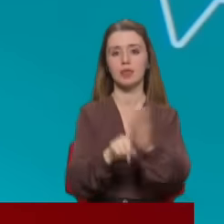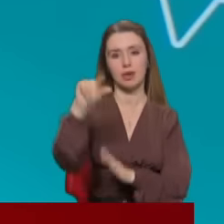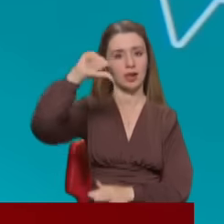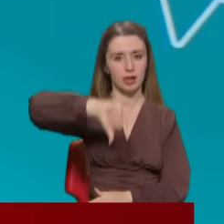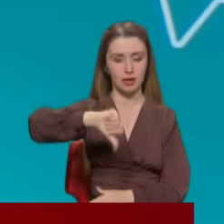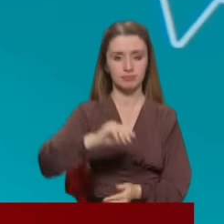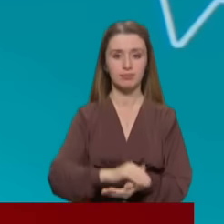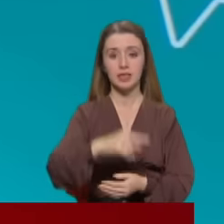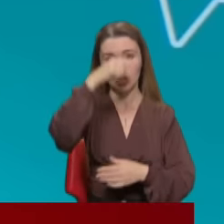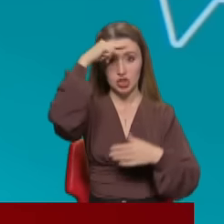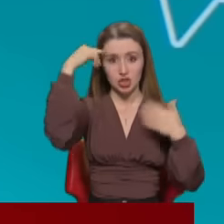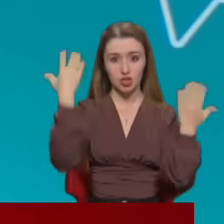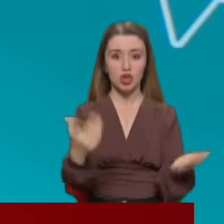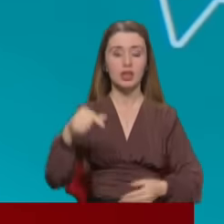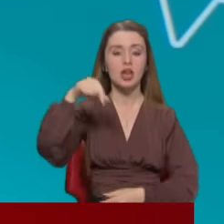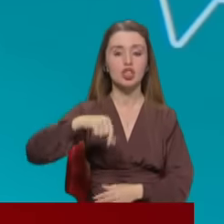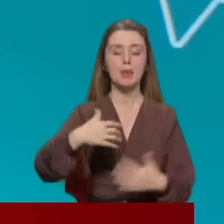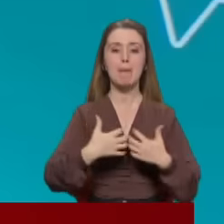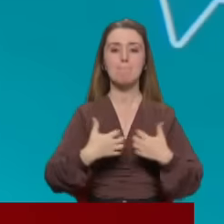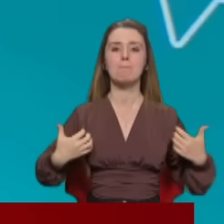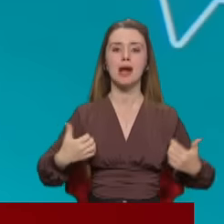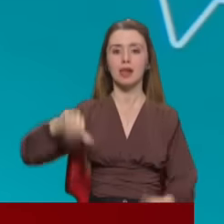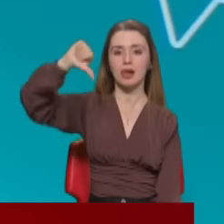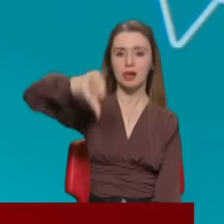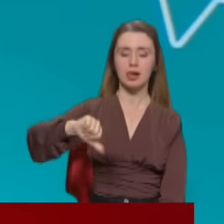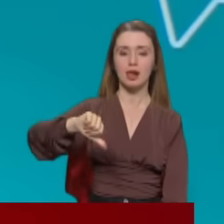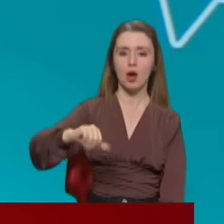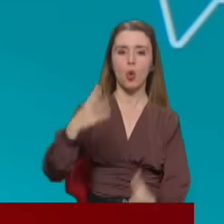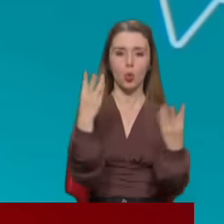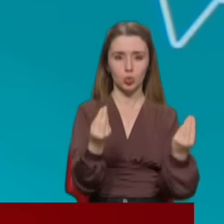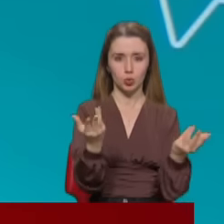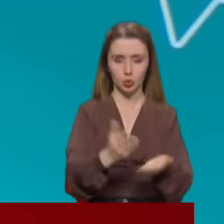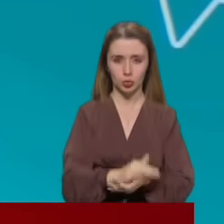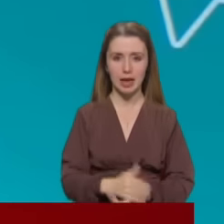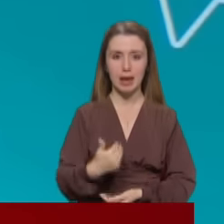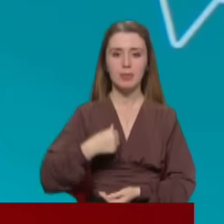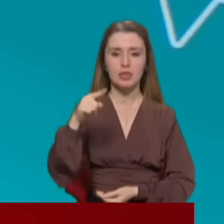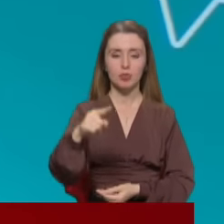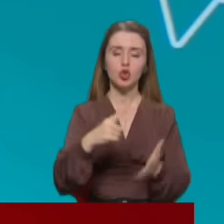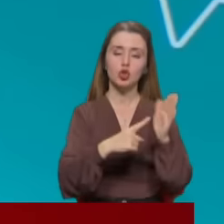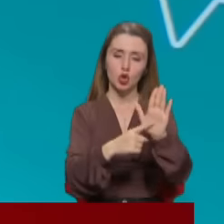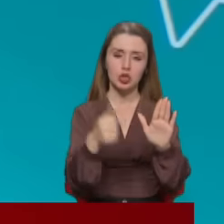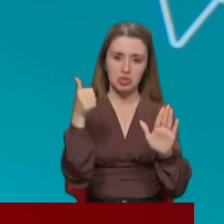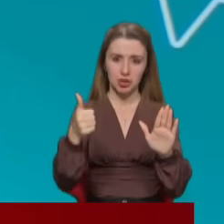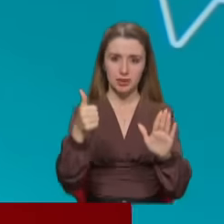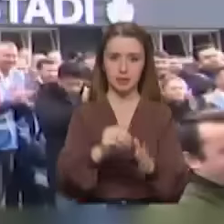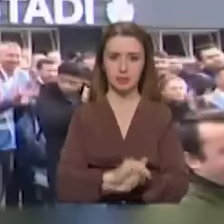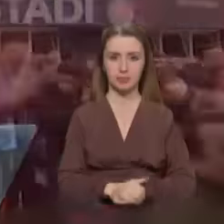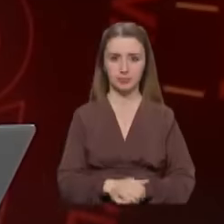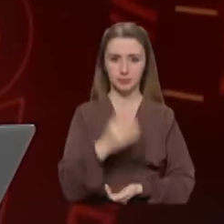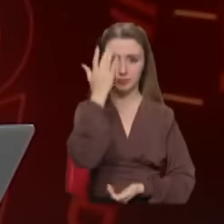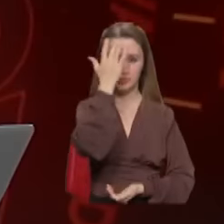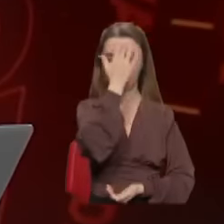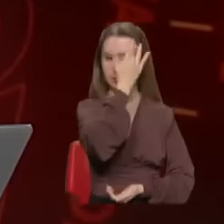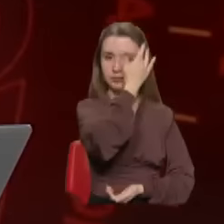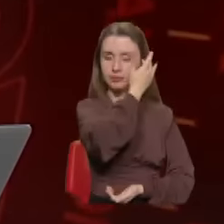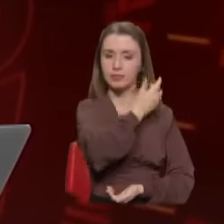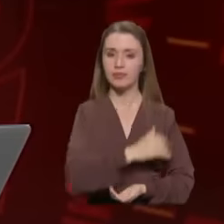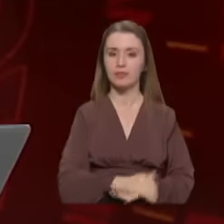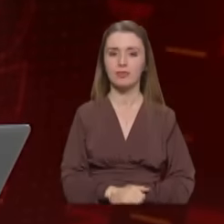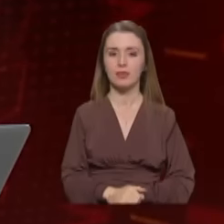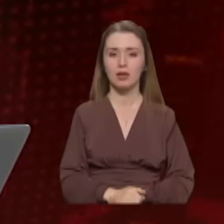başaramadılar. Dilerim ki bu defa mertçe kaybetmeyi başarırlar. Biz bunu onlara göstereceğiz.